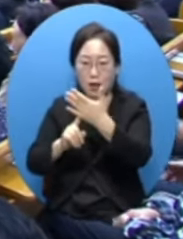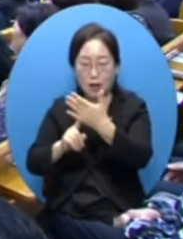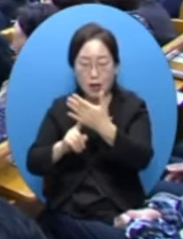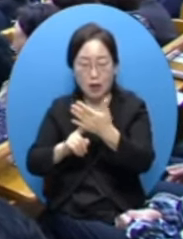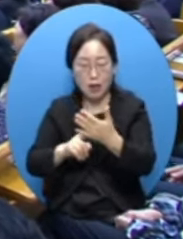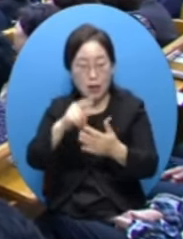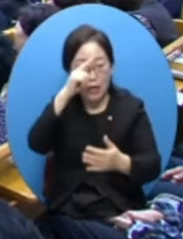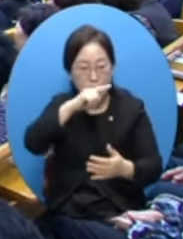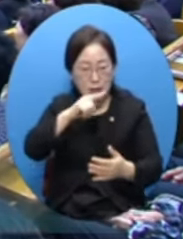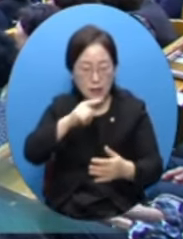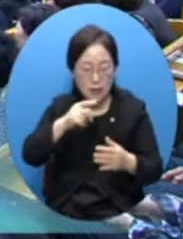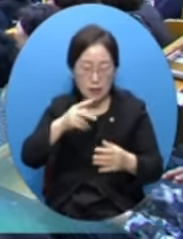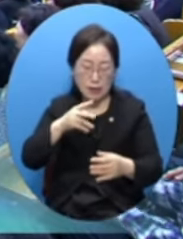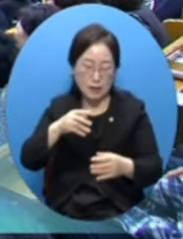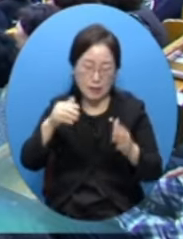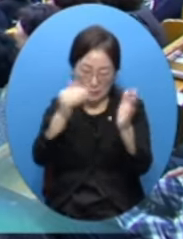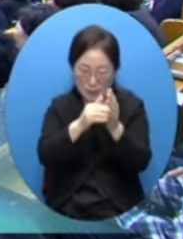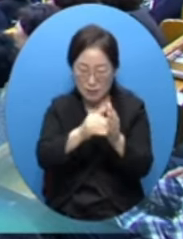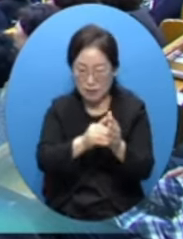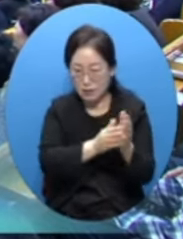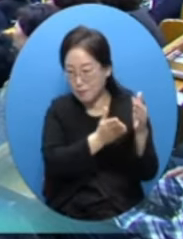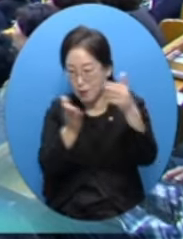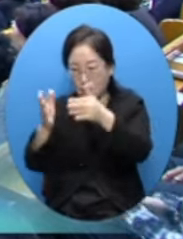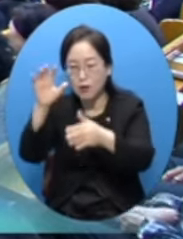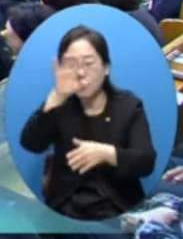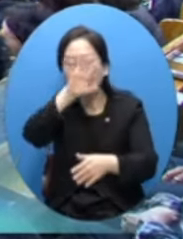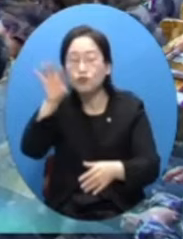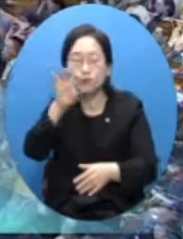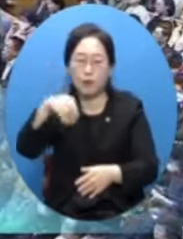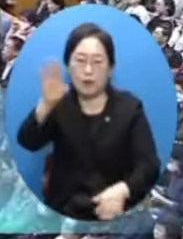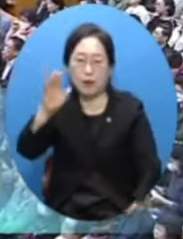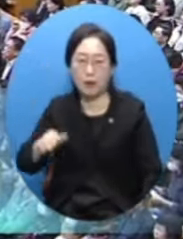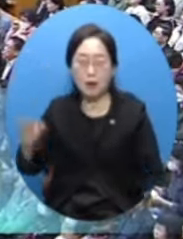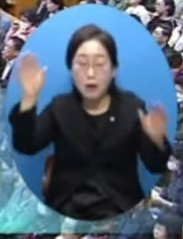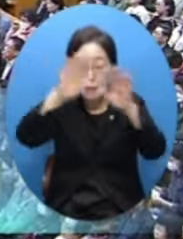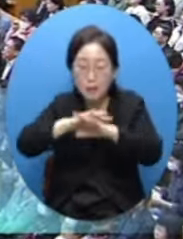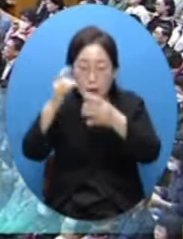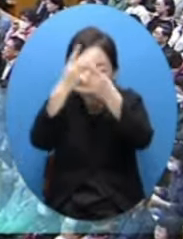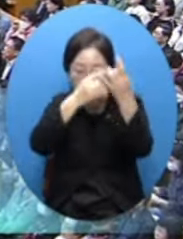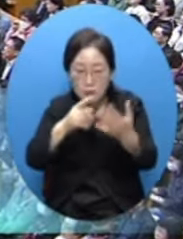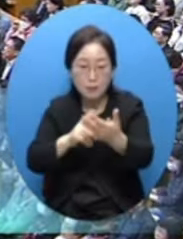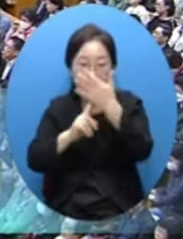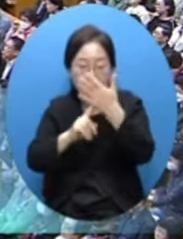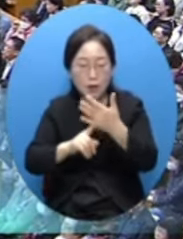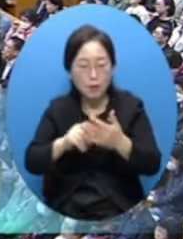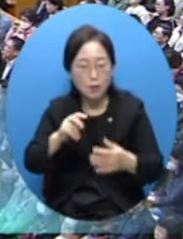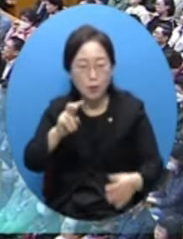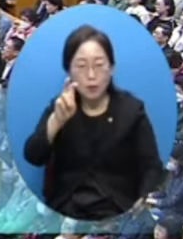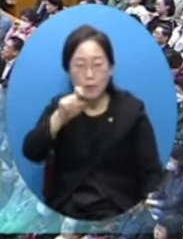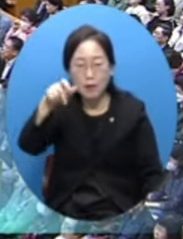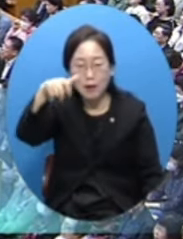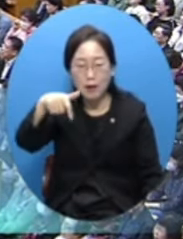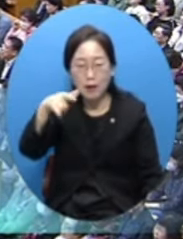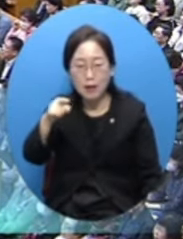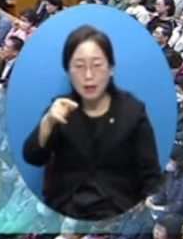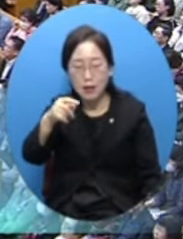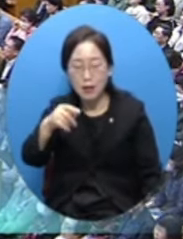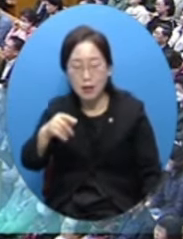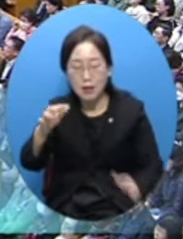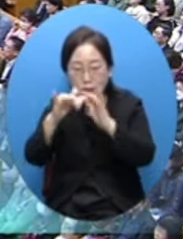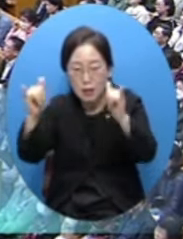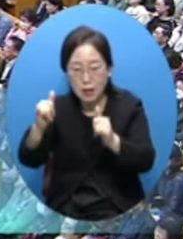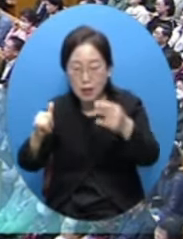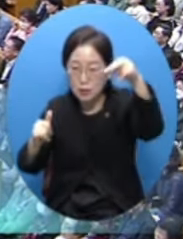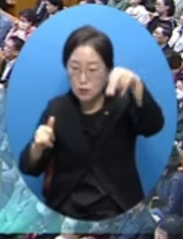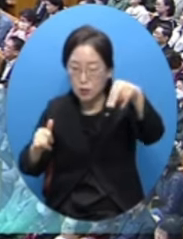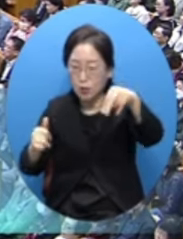바꿉니다. 사도행전 16장 9절입니다 밤에 환상이 바울에게 보이니 마게도니아 사람 하나가 서서 그에게 청하여 이르되